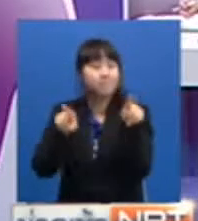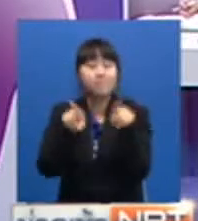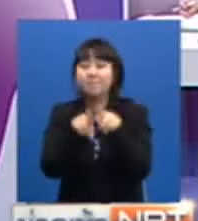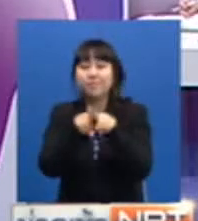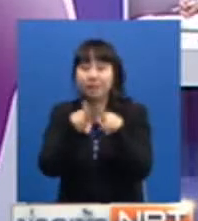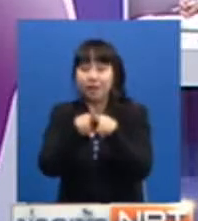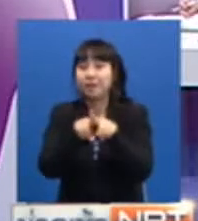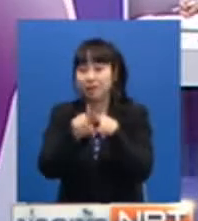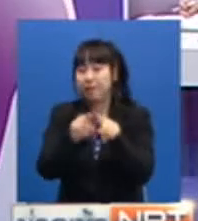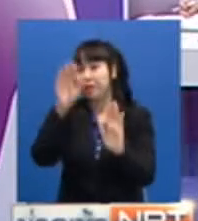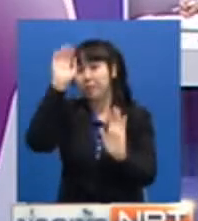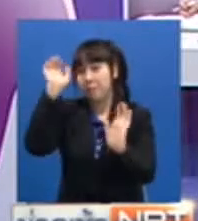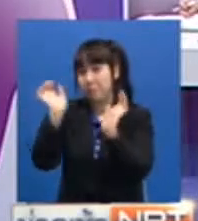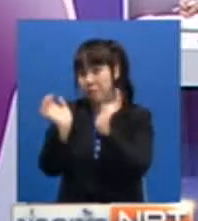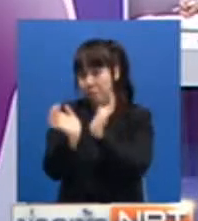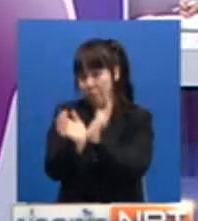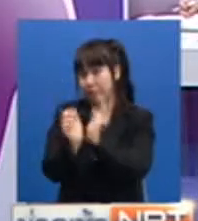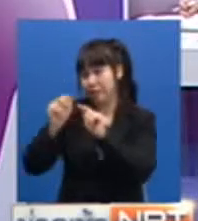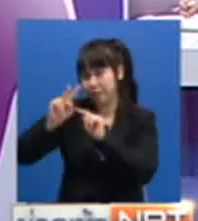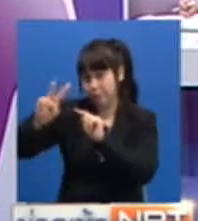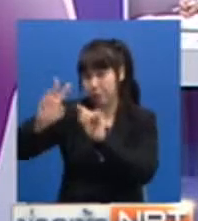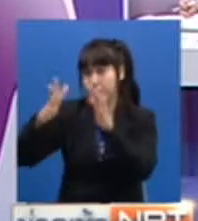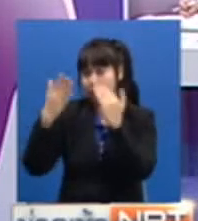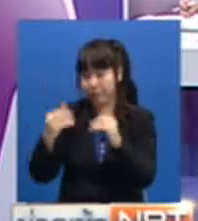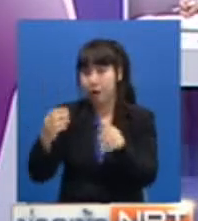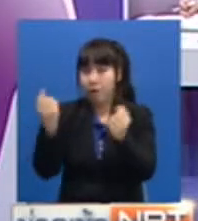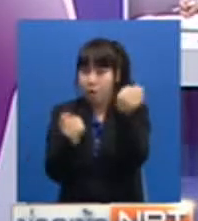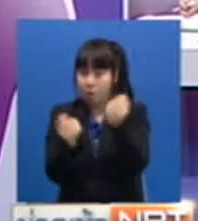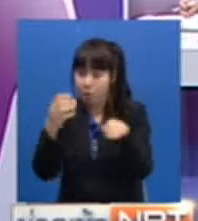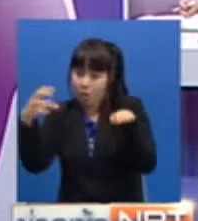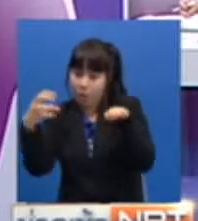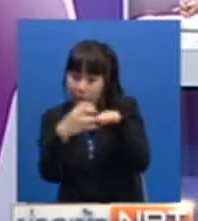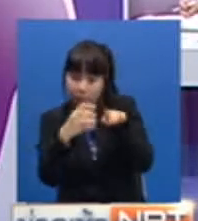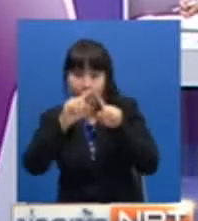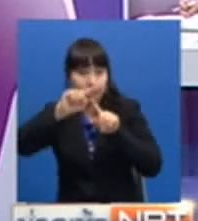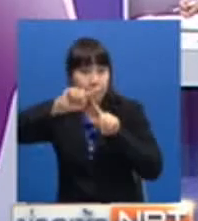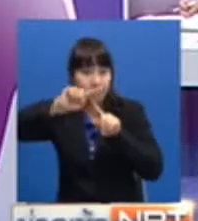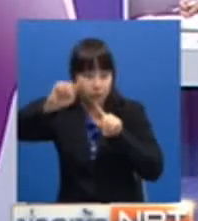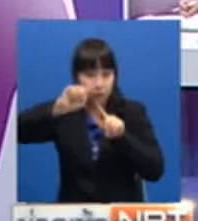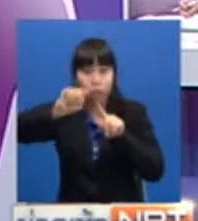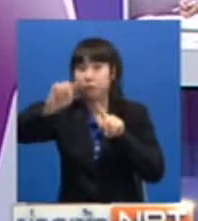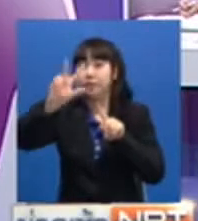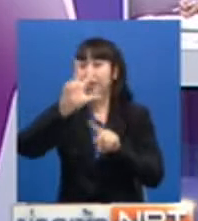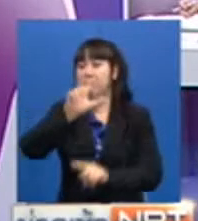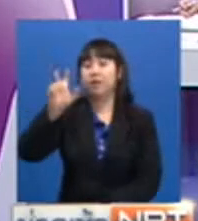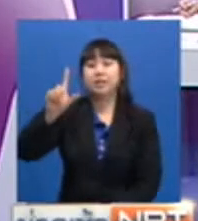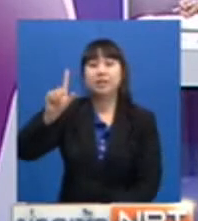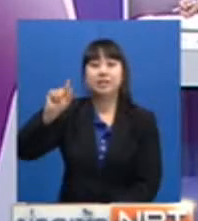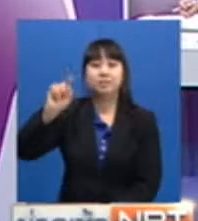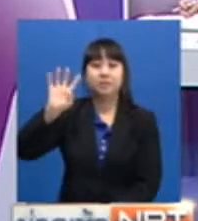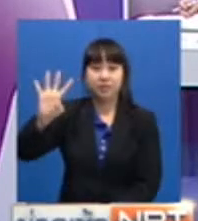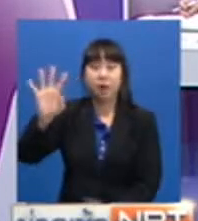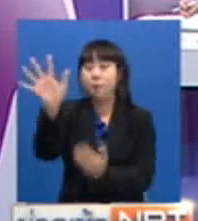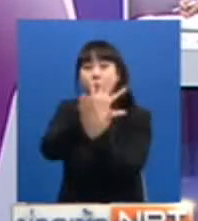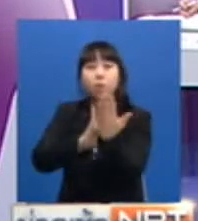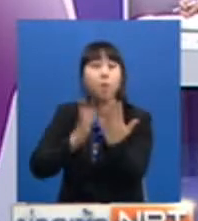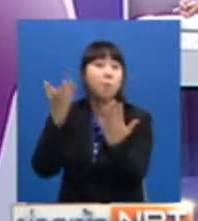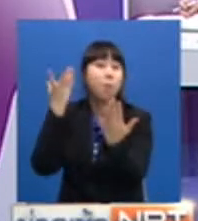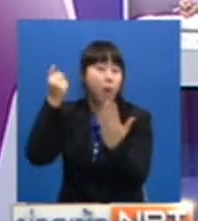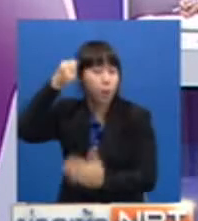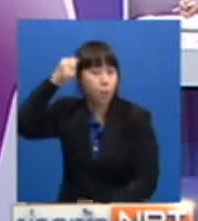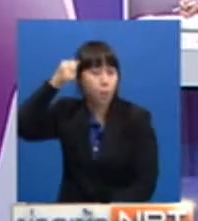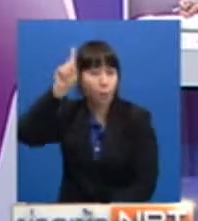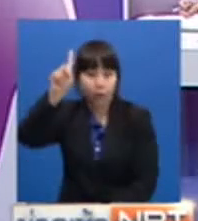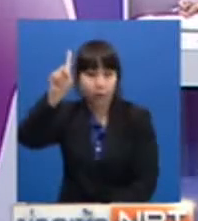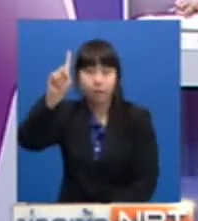ไหร่นะคะอย่างตำรวจภูธรภาค2เองล็อกล้อมากที่สุดถึง324คันรวมแล้วทั่วประเทศค่ะเมื่อวานนี้วันเดียว